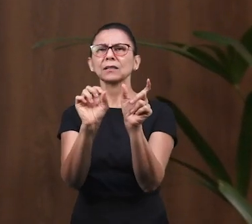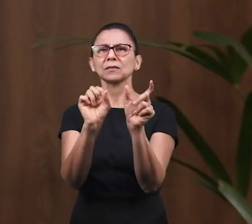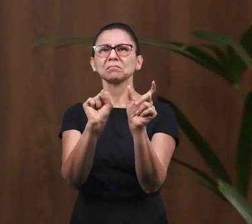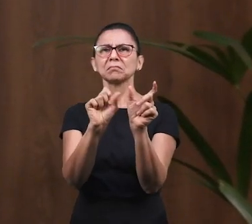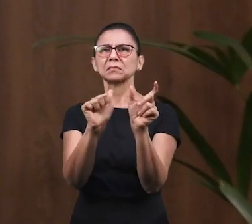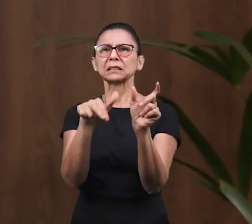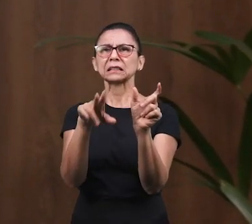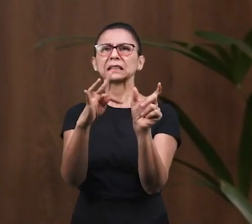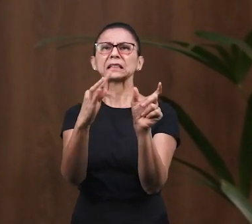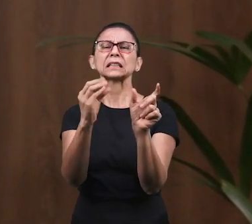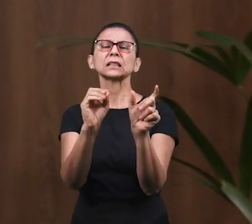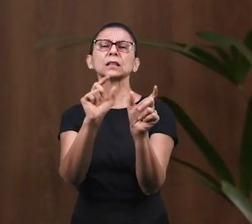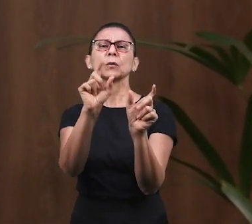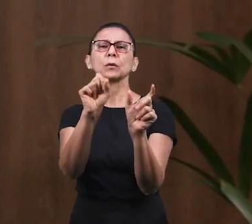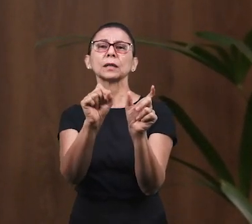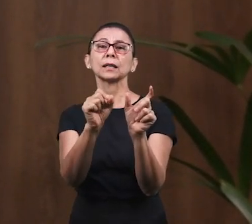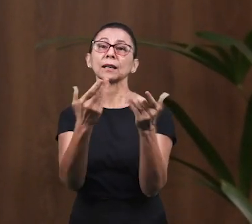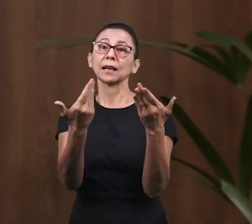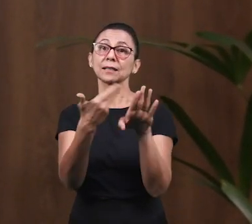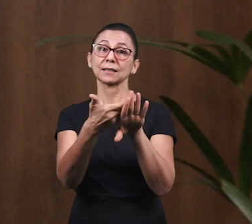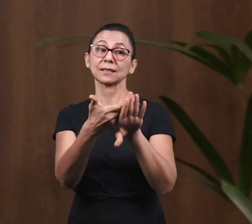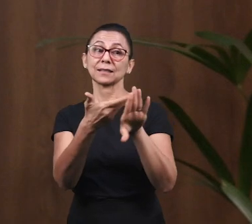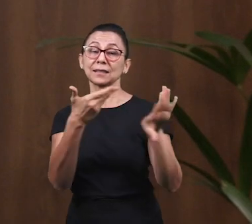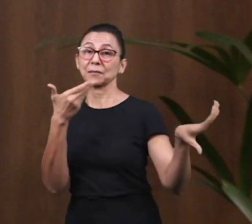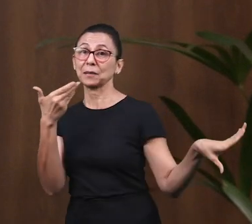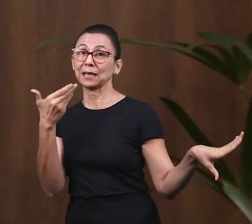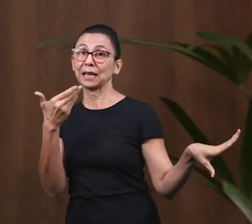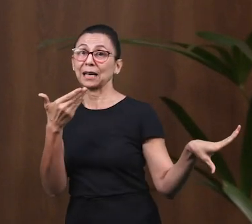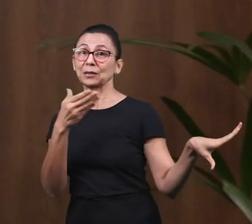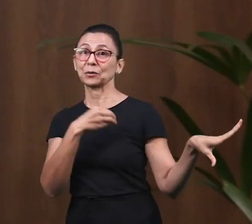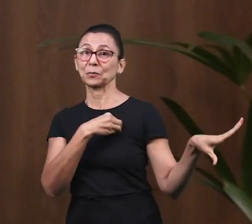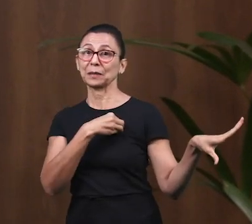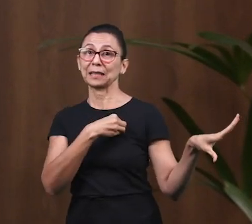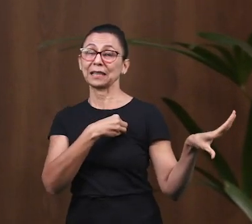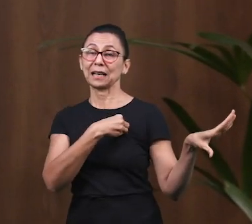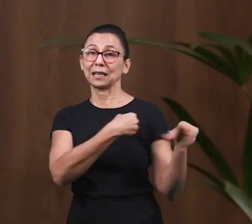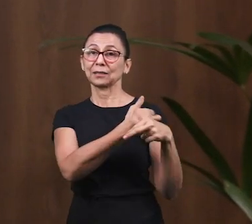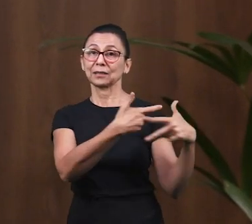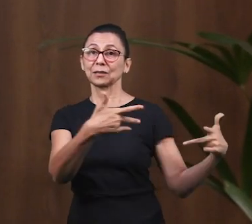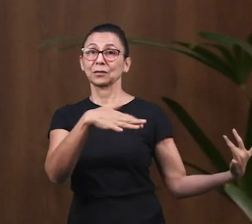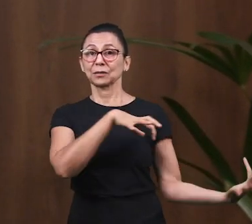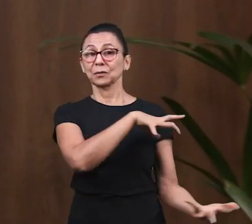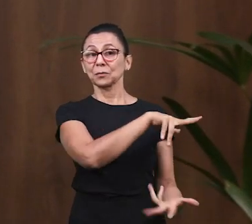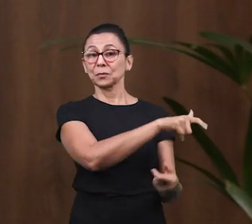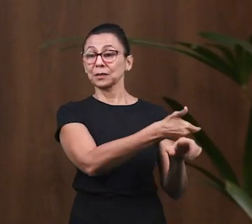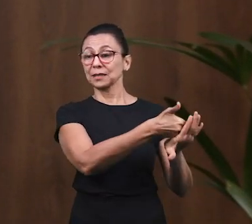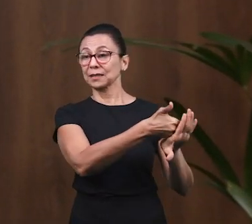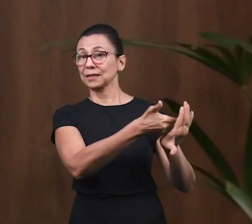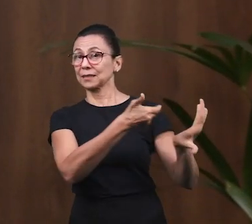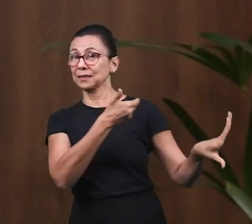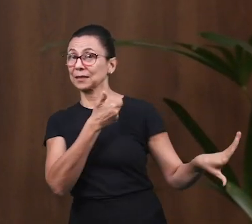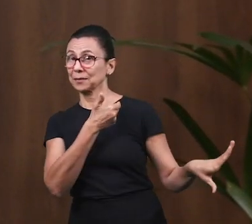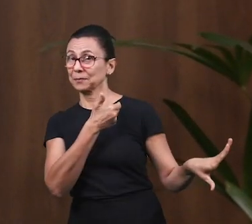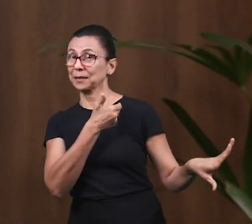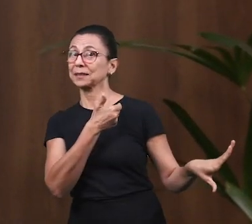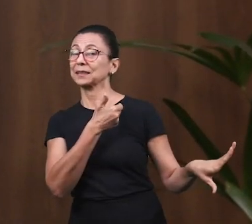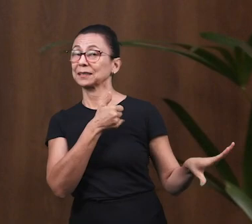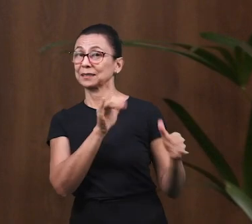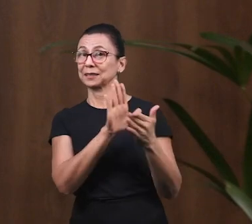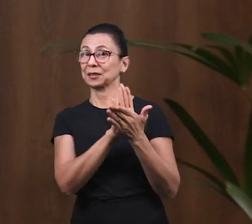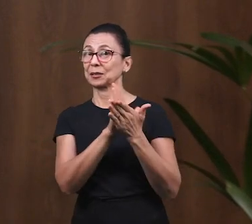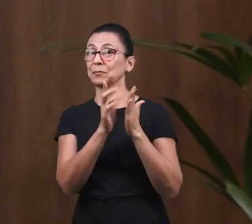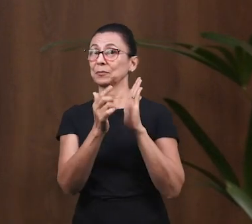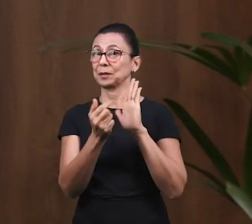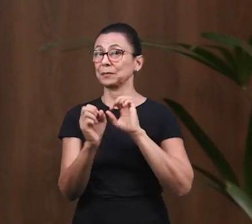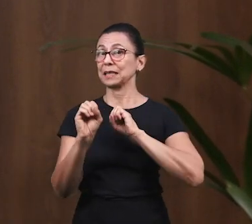du monde, séparé du péché. Et la parole nous enseigne que nous devons être saints afin de